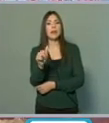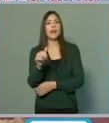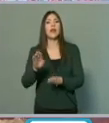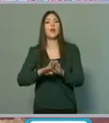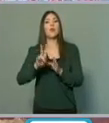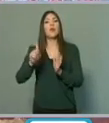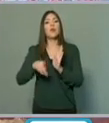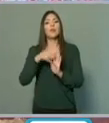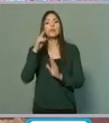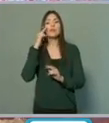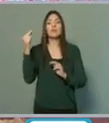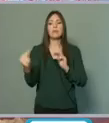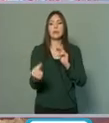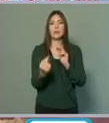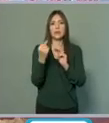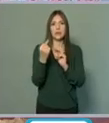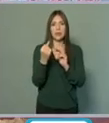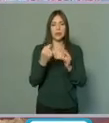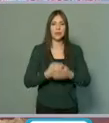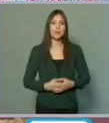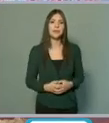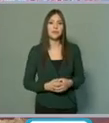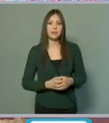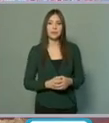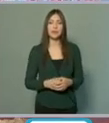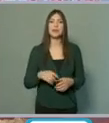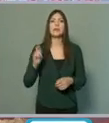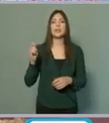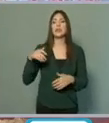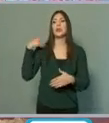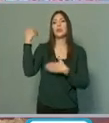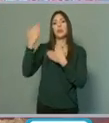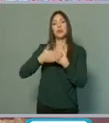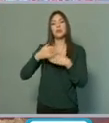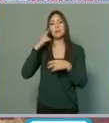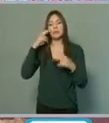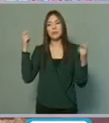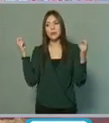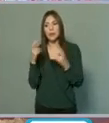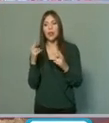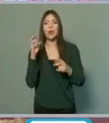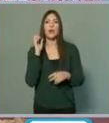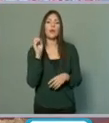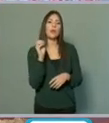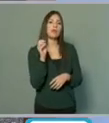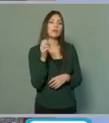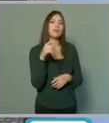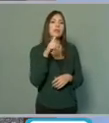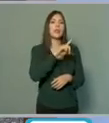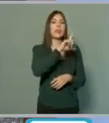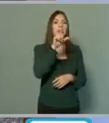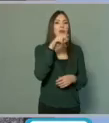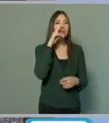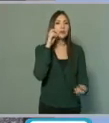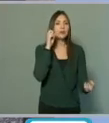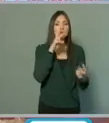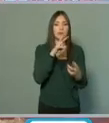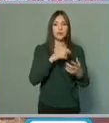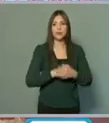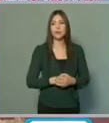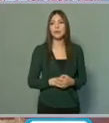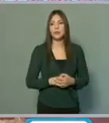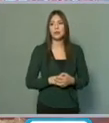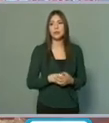reencuentro. До свидания. Que es hasta la próxima o hasta pronto. Sí. O De hecho, la palabra nos vemos свидание después. es cita